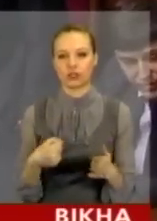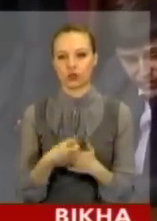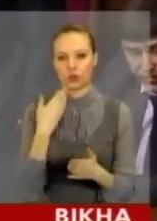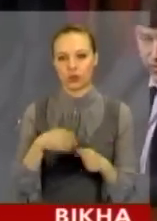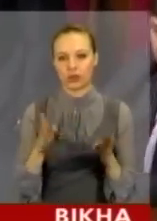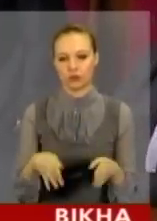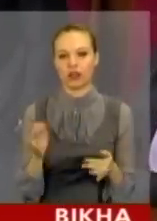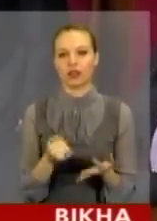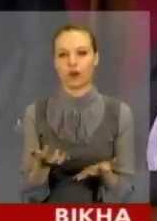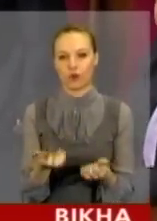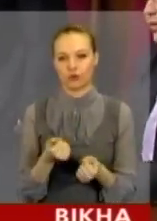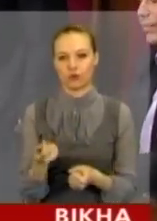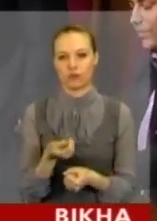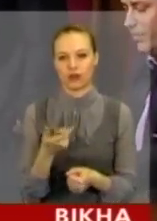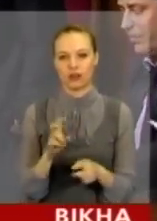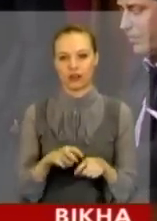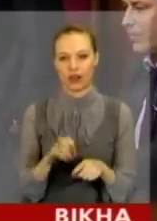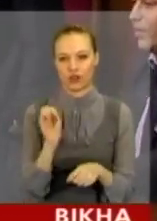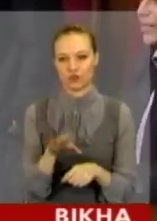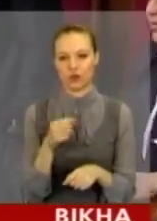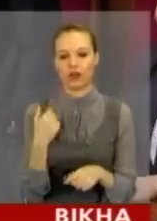трибуни і отримує гречкою.